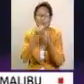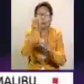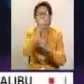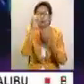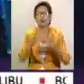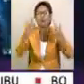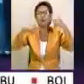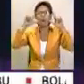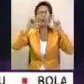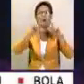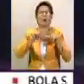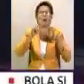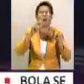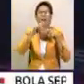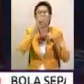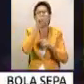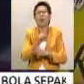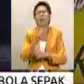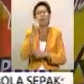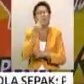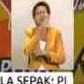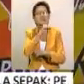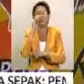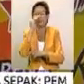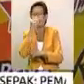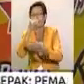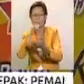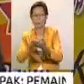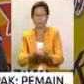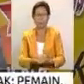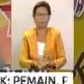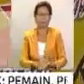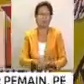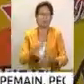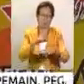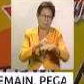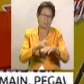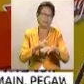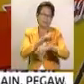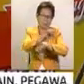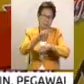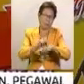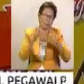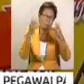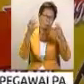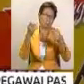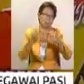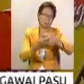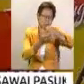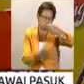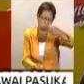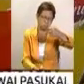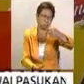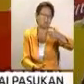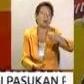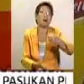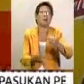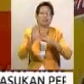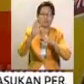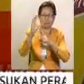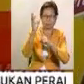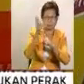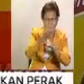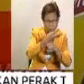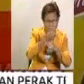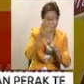popular lagu Gadis dan Bunga itu. Okay, di Singapura memang banyak ada fundraising, charity, show. Jadi